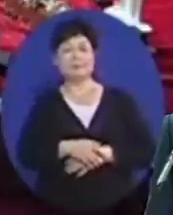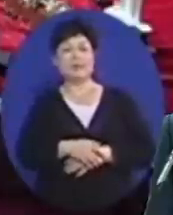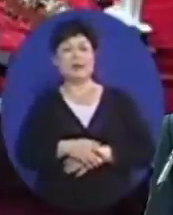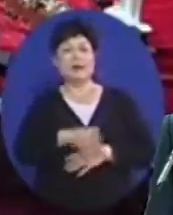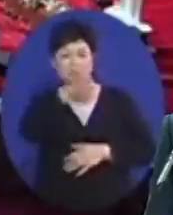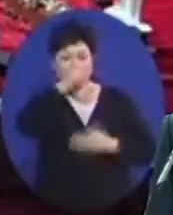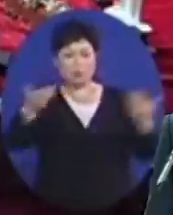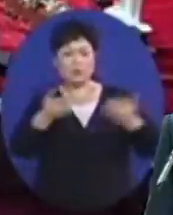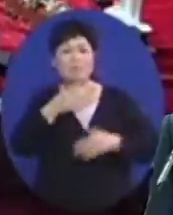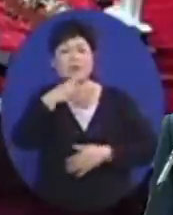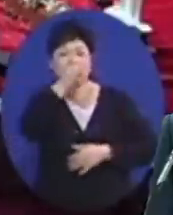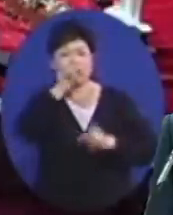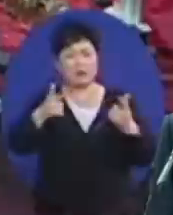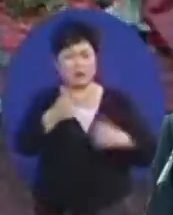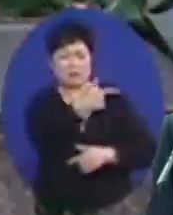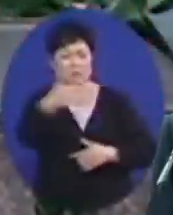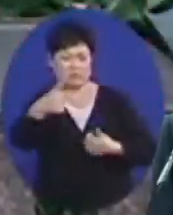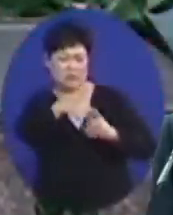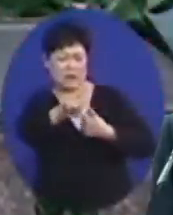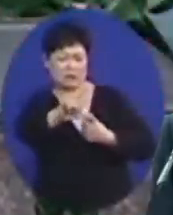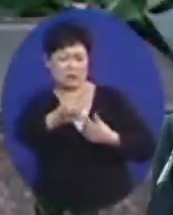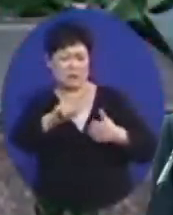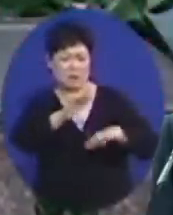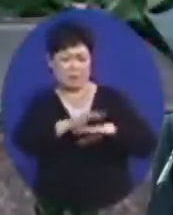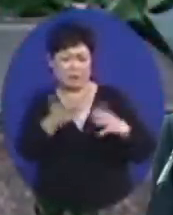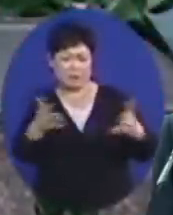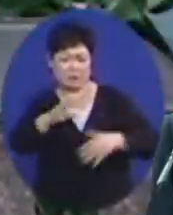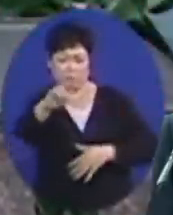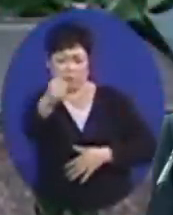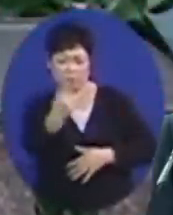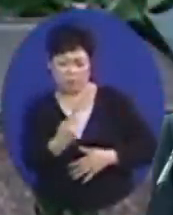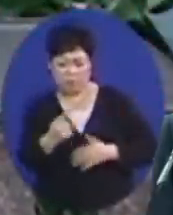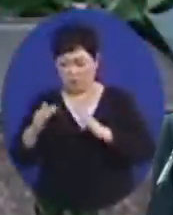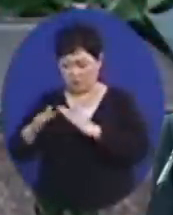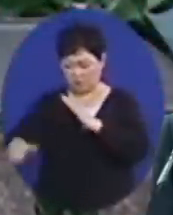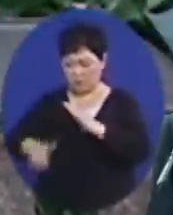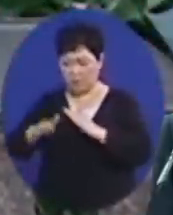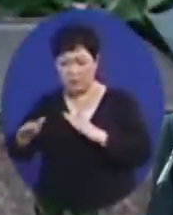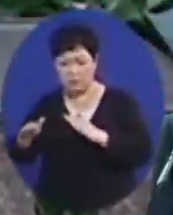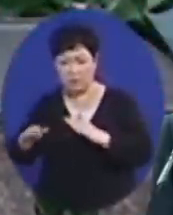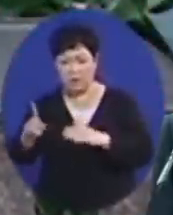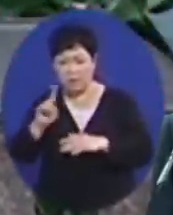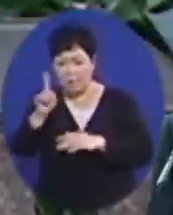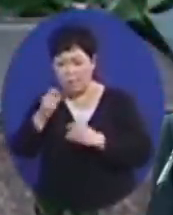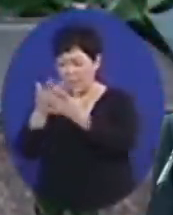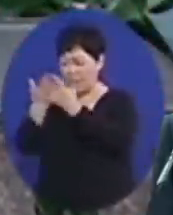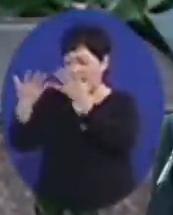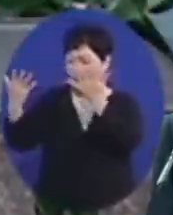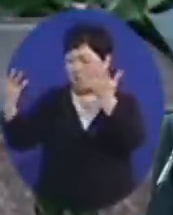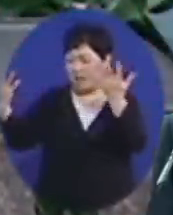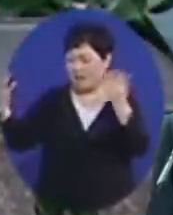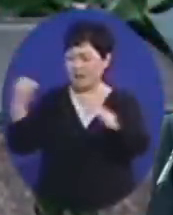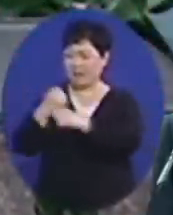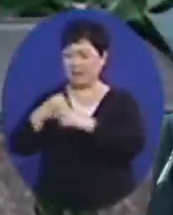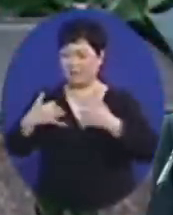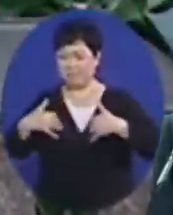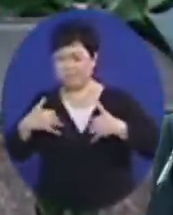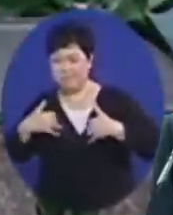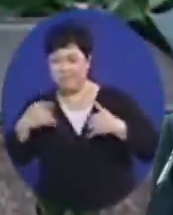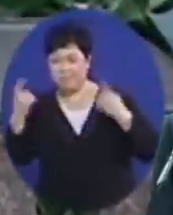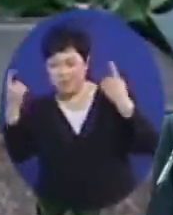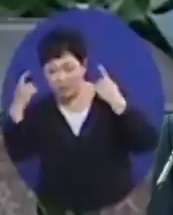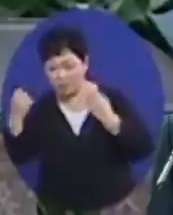좋은 일만 있는 것이 아닙니다. 큰아들이 밭에서 일하다가 돌아오니 집에서 빨리 불을 켜놓고 풍악 소리를 울리고 잔치를